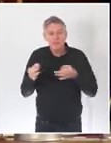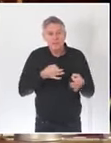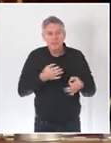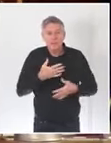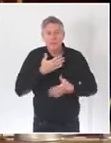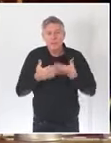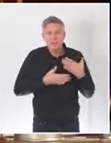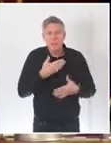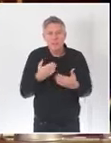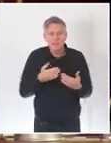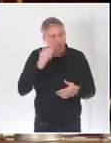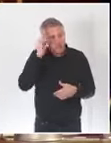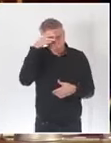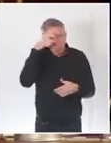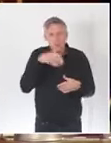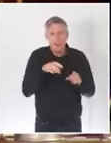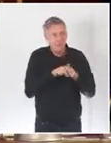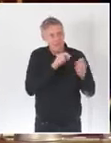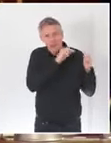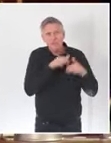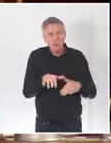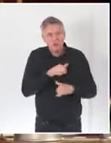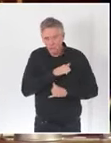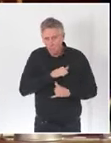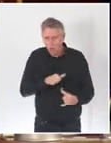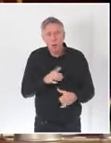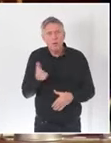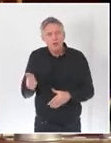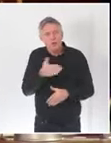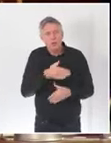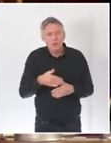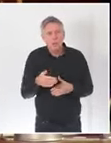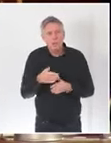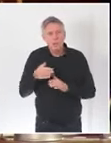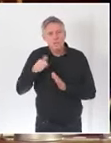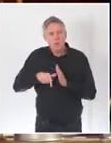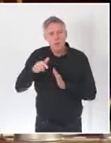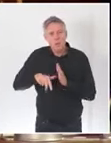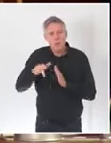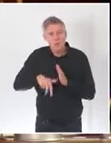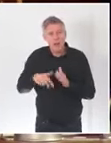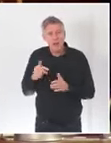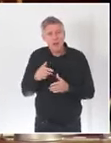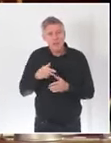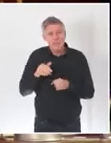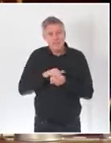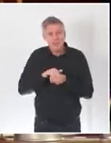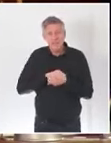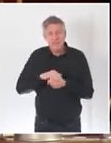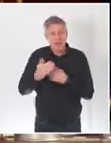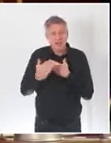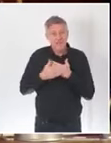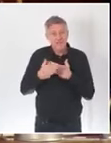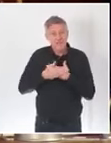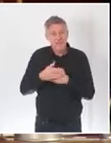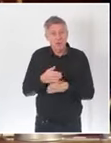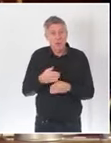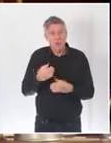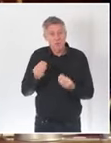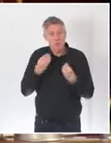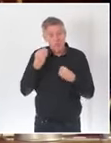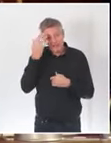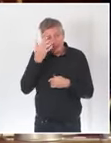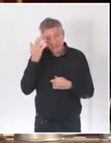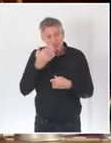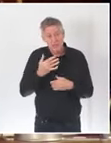figure. Pourtant, la séquence politique de ces derniers mois a été un avertissement extrêmement inquiétant. Et il est